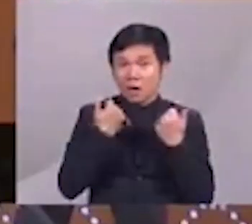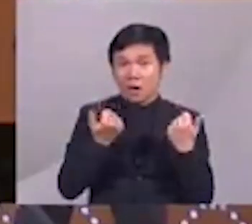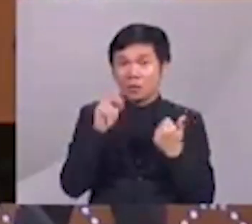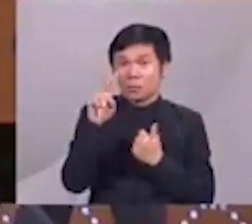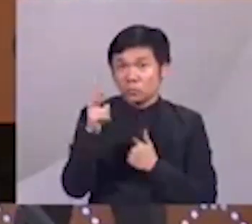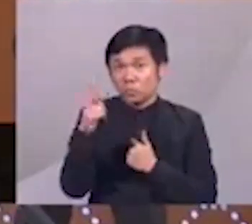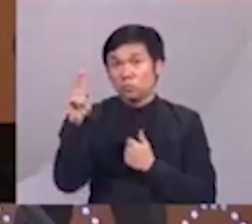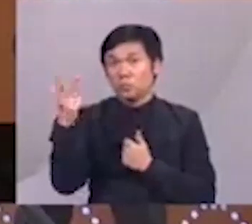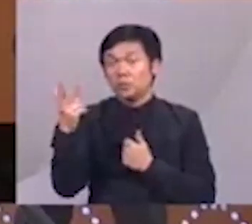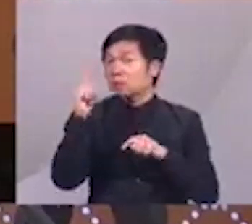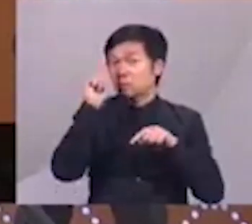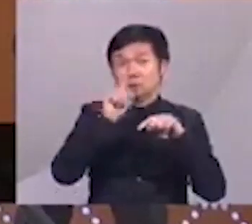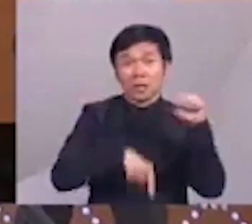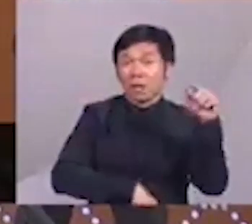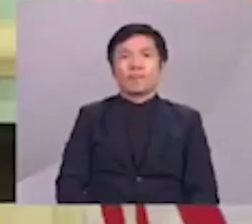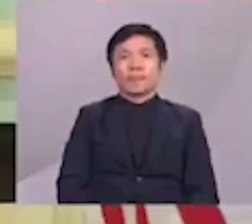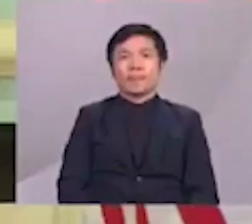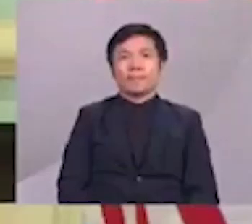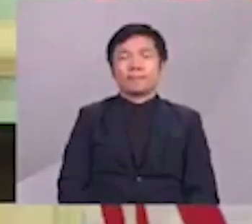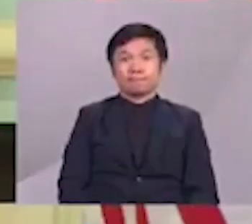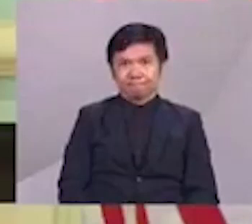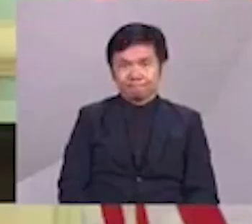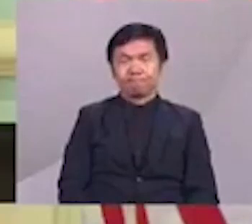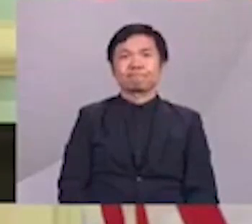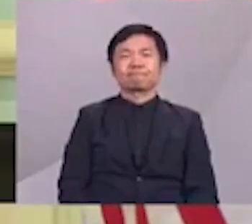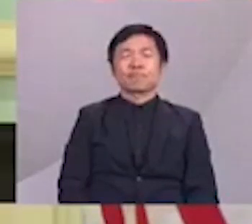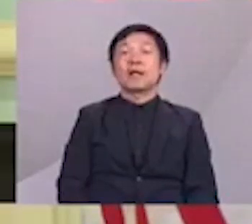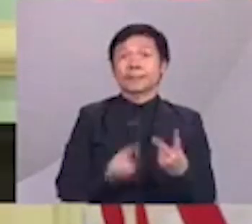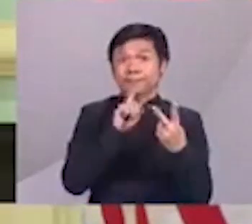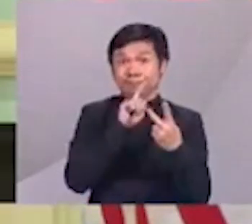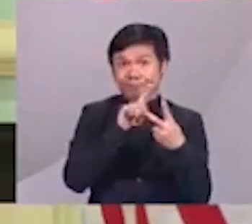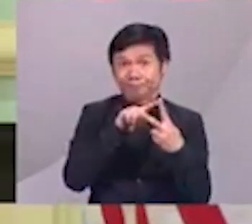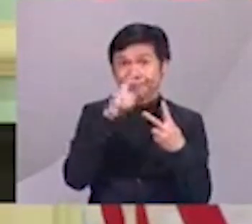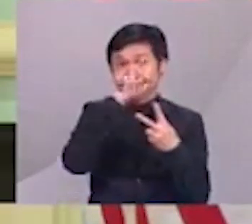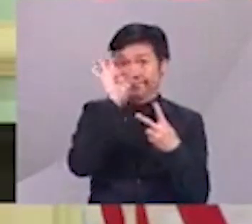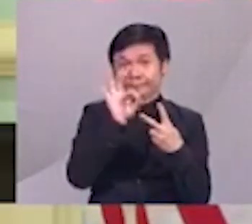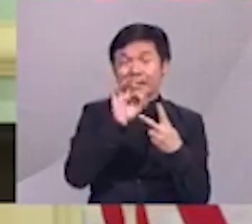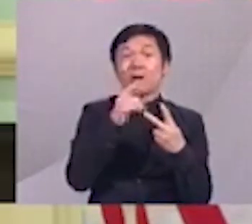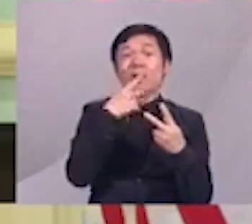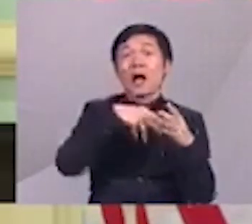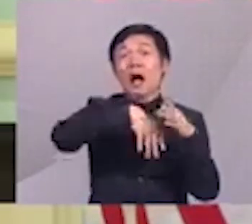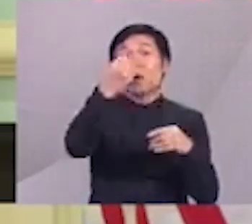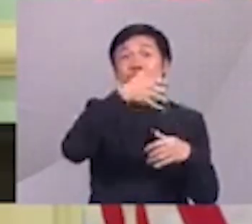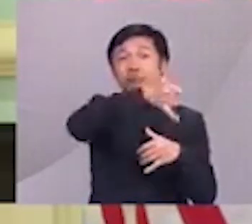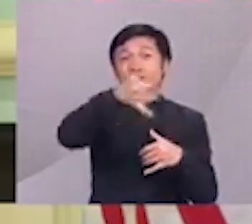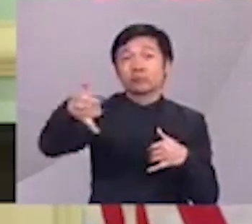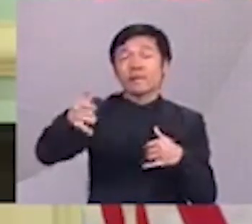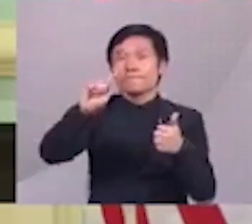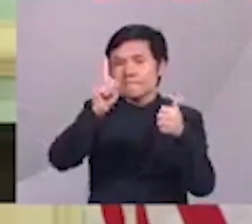kita dah tidak dibenarkan untuk ziarah menziarahi? Ziarah menziarah hanya hari raya pertama. Jadi hari raya pertama